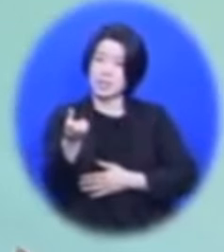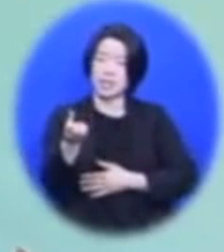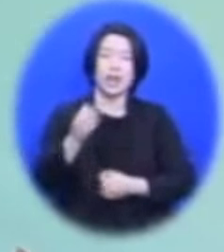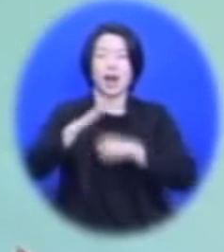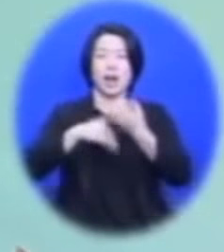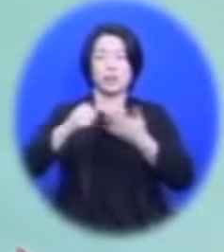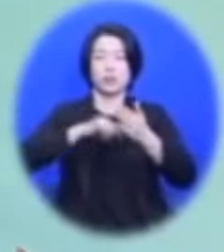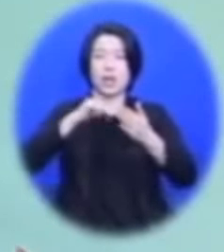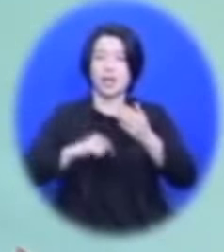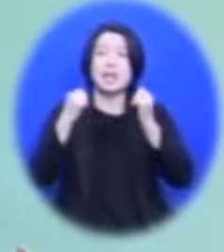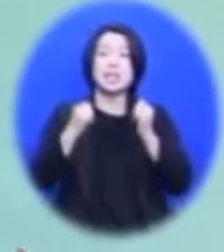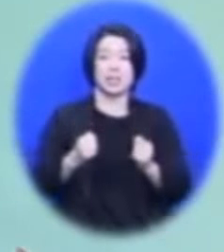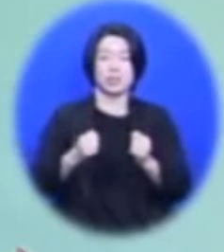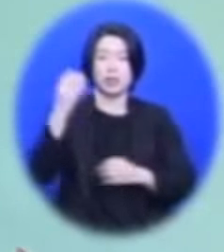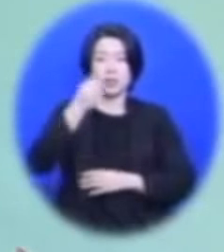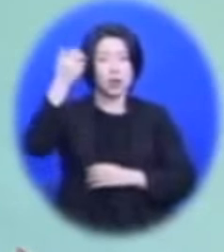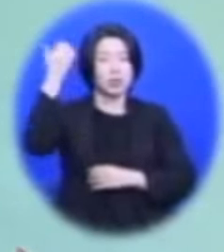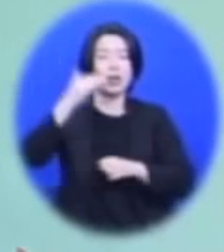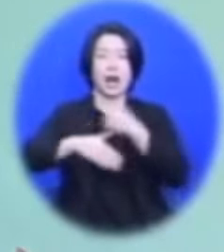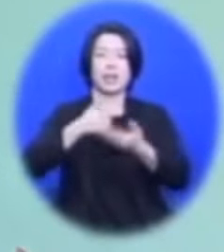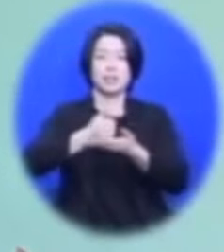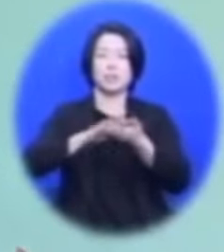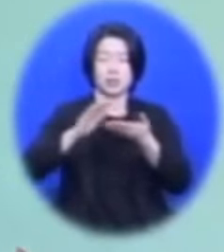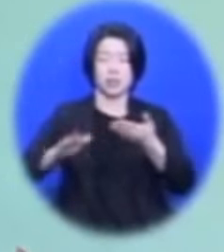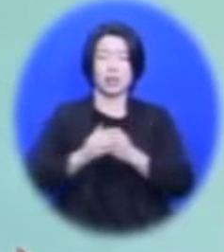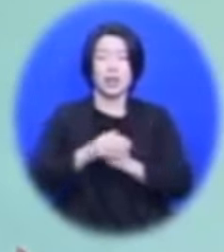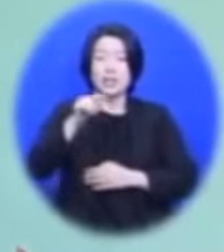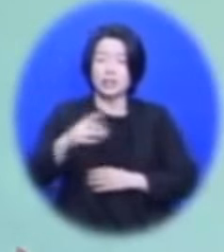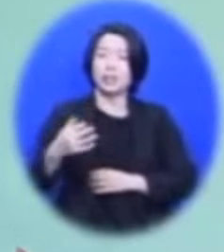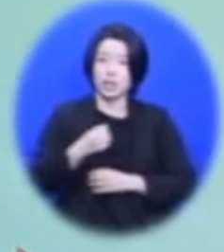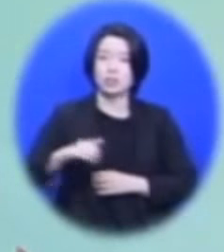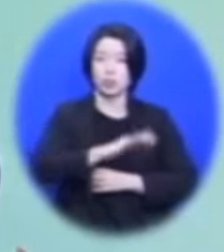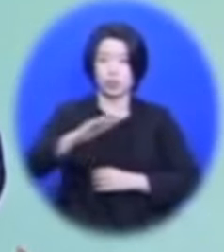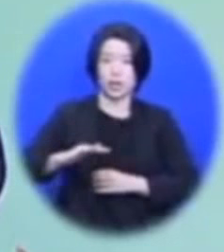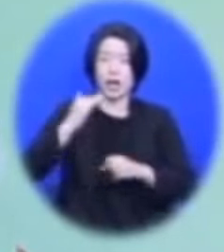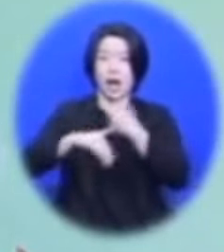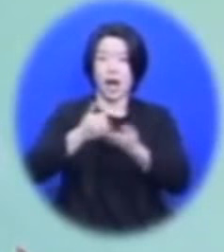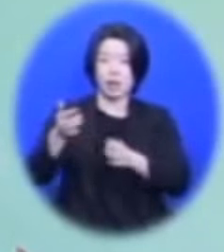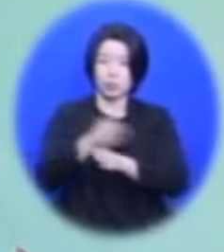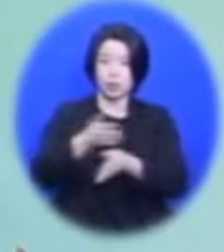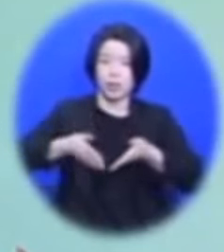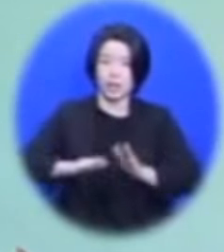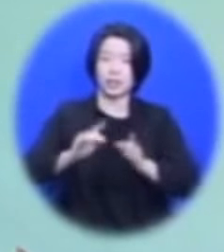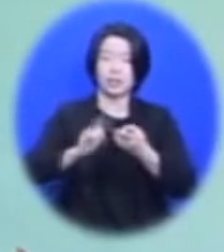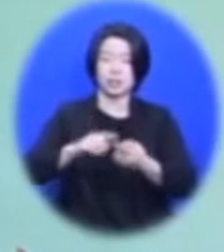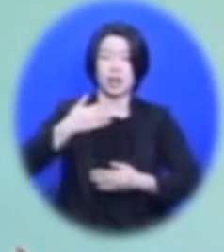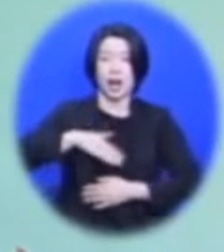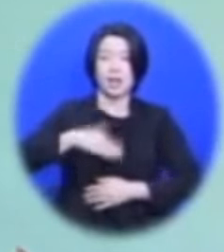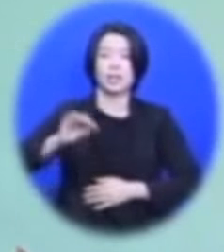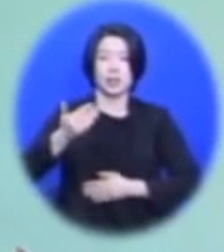안에 계십니다. 성령 하나님이십니다. 그걸 가지고 우리가 하나님으로부터 났다는 사실을 알게